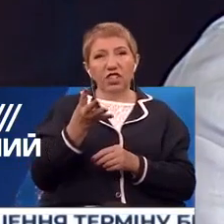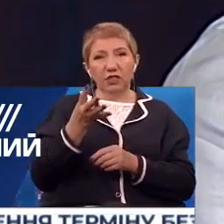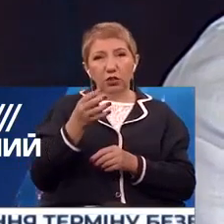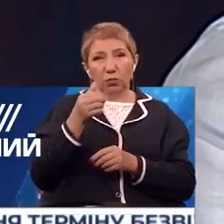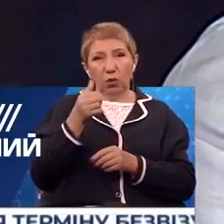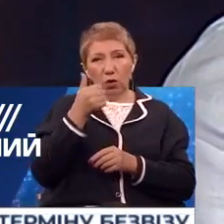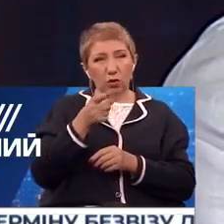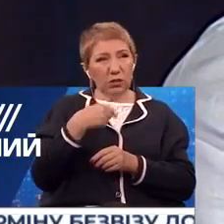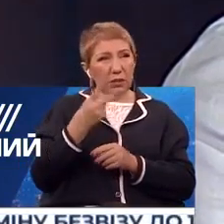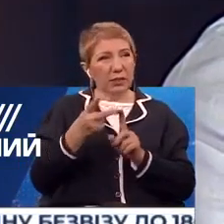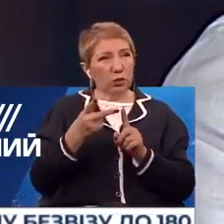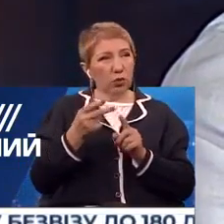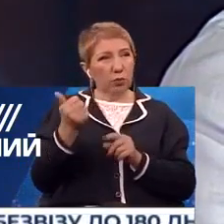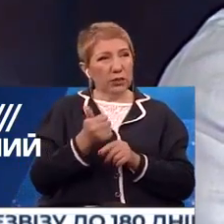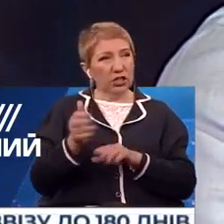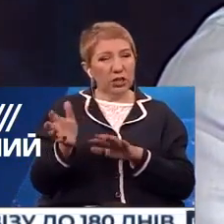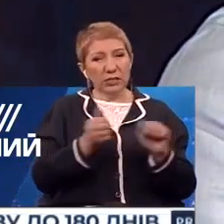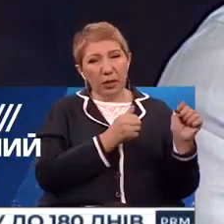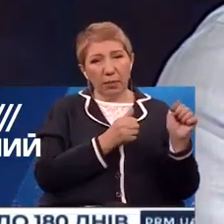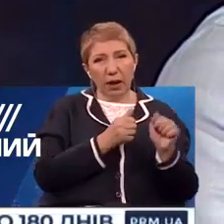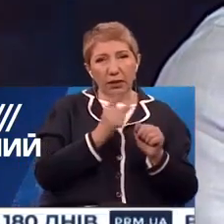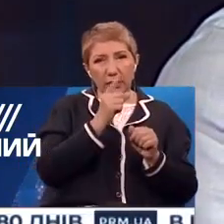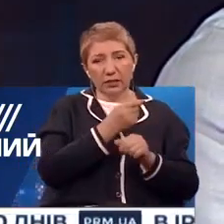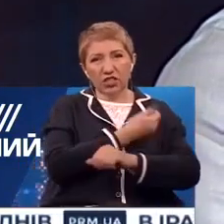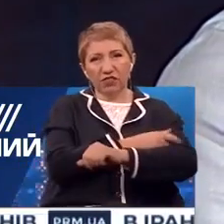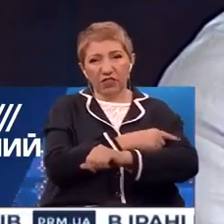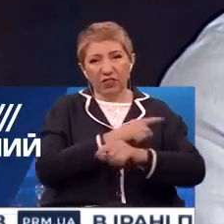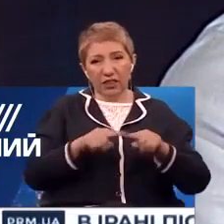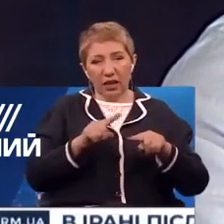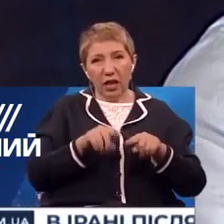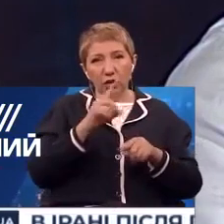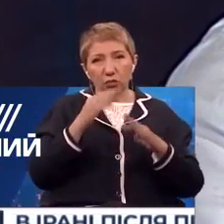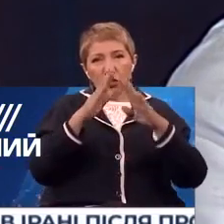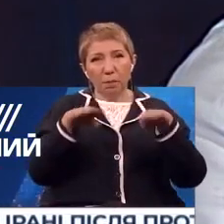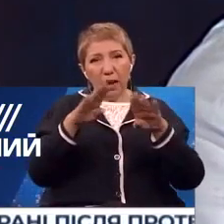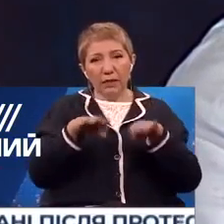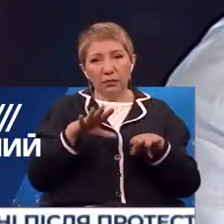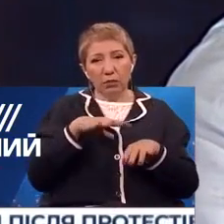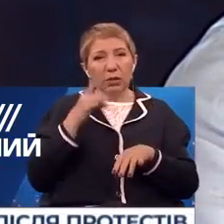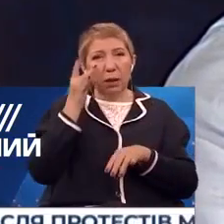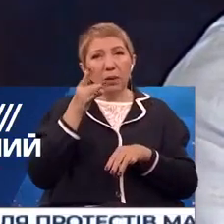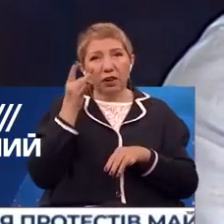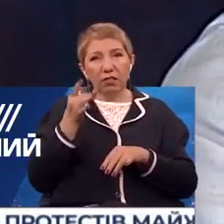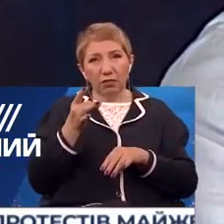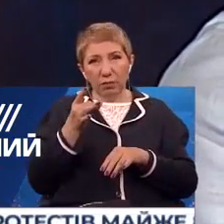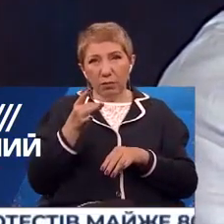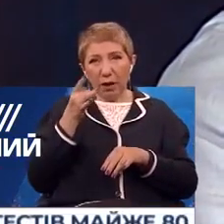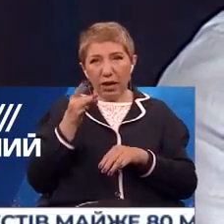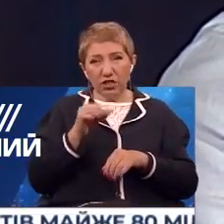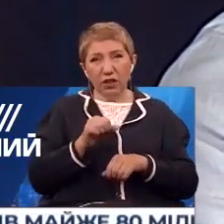десь на другому тижні, бо спав в наметі. До речі, у нас єдиний був намет на помаранчевій революції з червоно-чорним прапором.